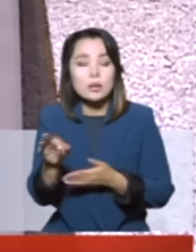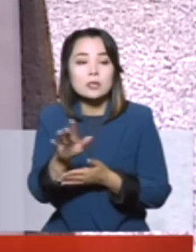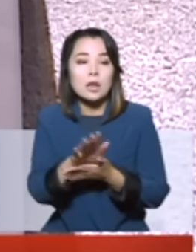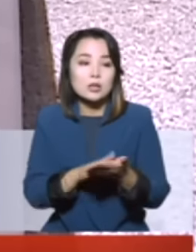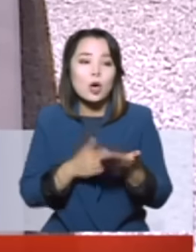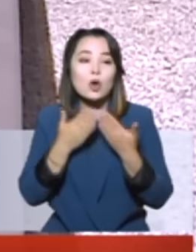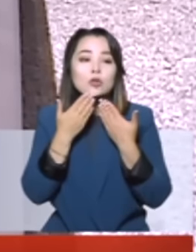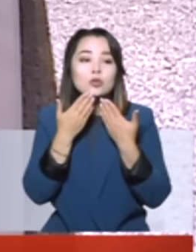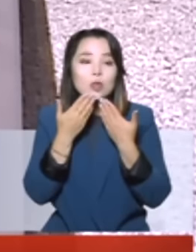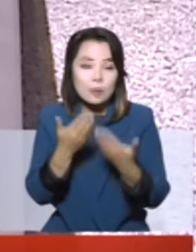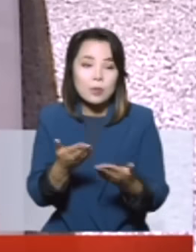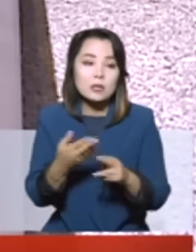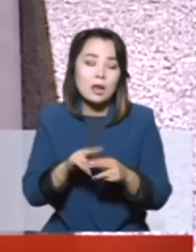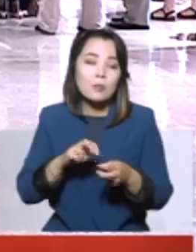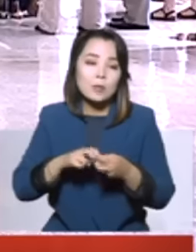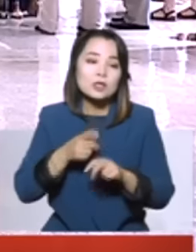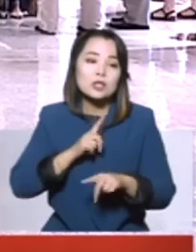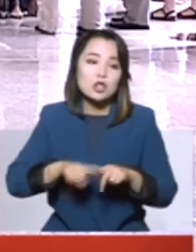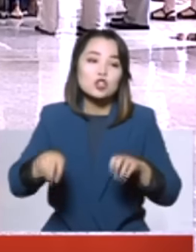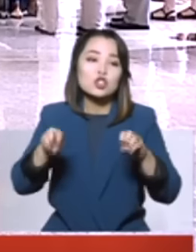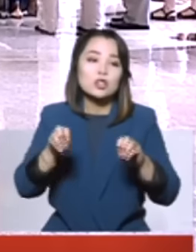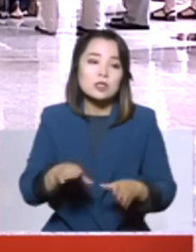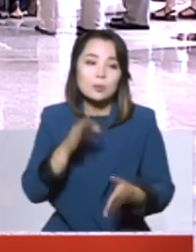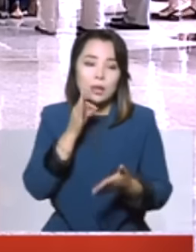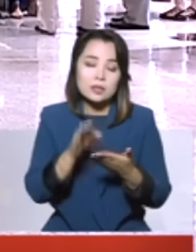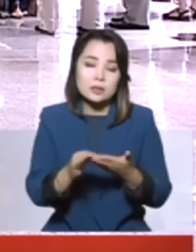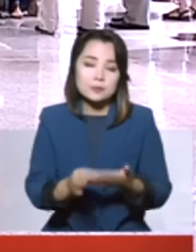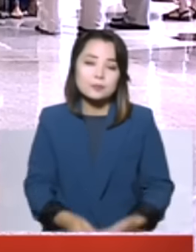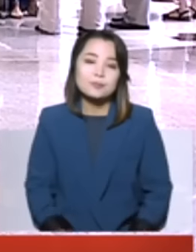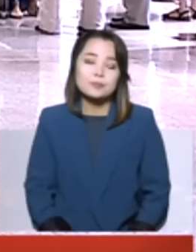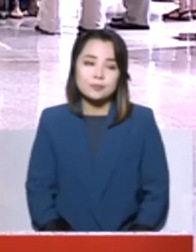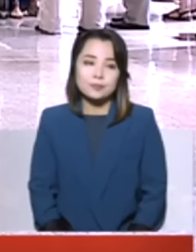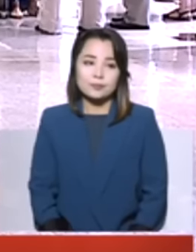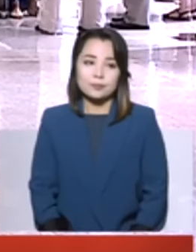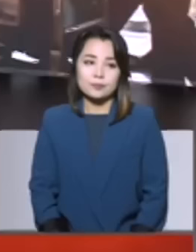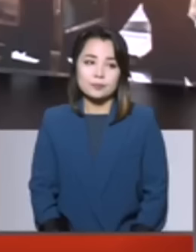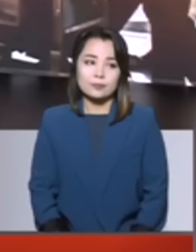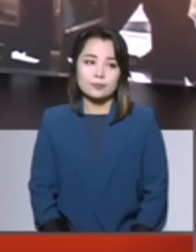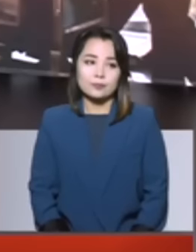сұрап, мәселені тез арада шешетіндерін жеткізді.